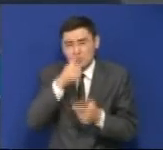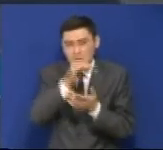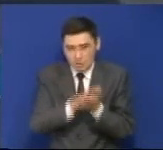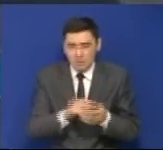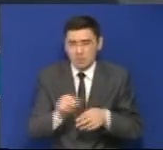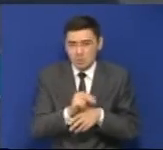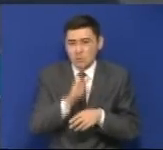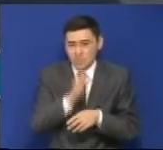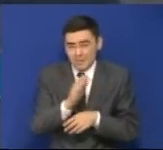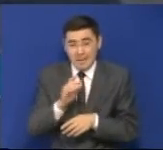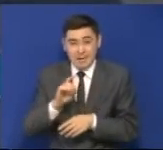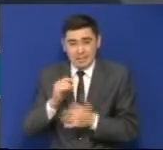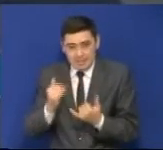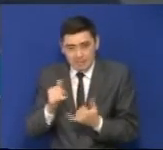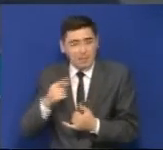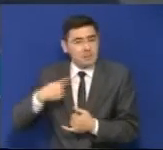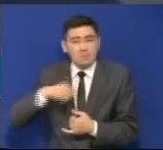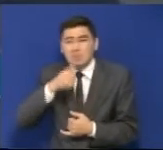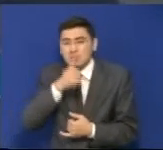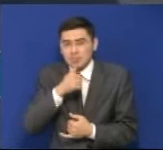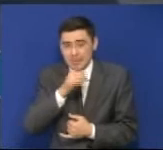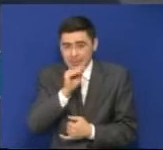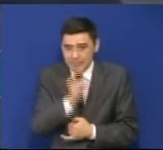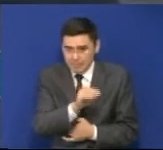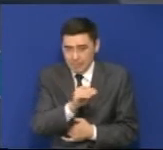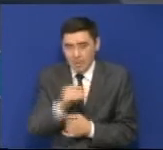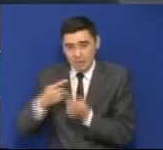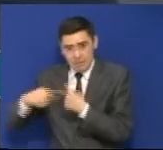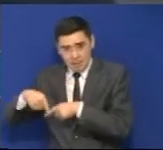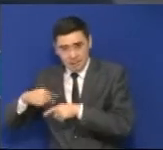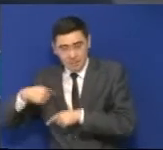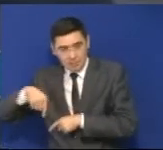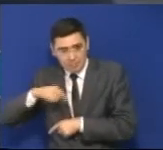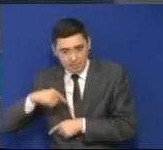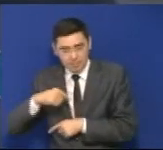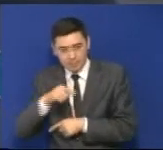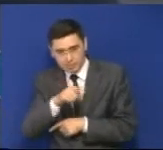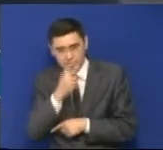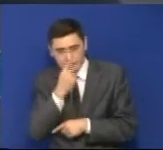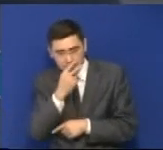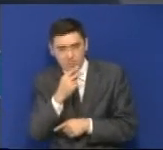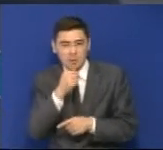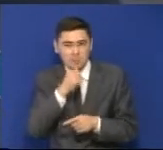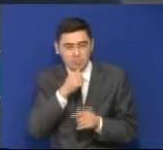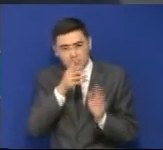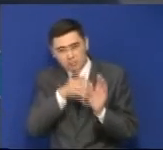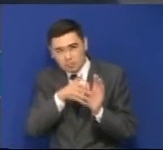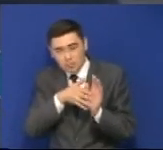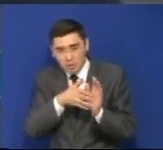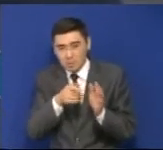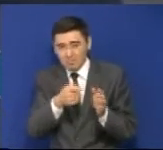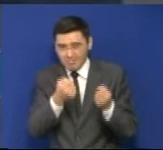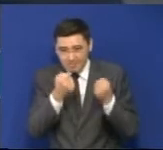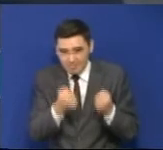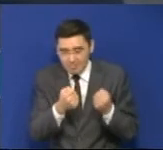ретінде зерттеу жүргізетін боламыз. Егер асфальт төсемесі сапасын сақтап қалатын болса, онда аспалы көпірдің асфальт төсемесін түгелдей